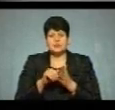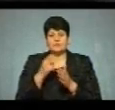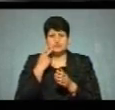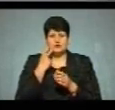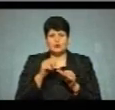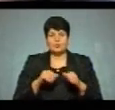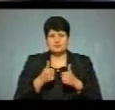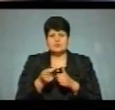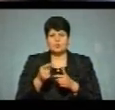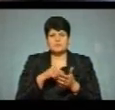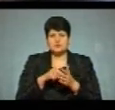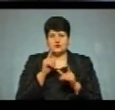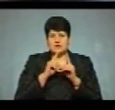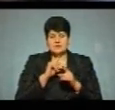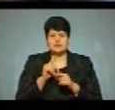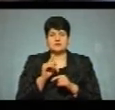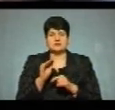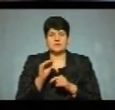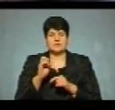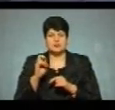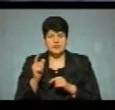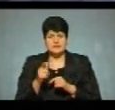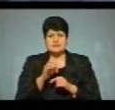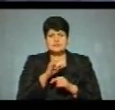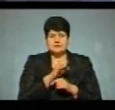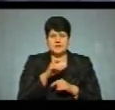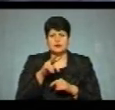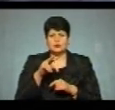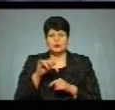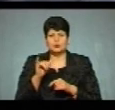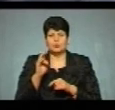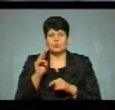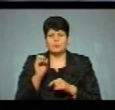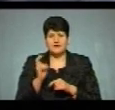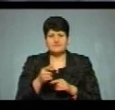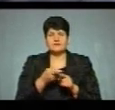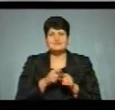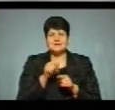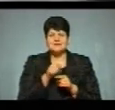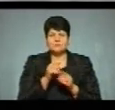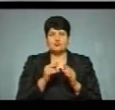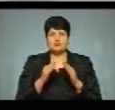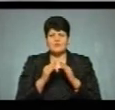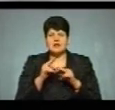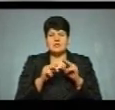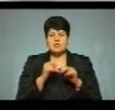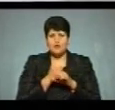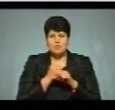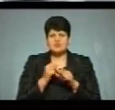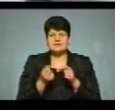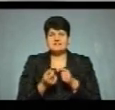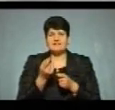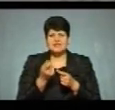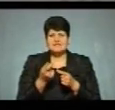комісії Тернопільської міськради з питань житлово-комунального господарства Сергія Лупака, саме через ці будівельні роботи з'явилася тріщина у тротуарі на